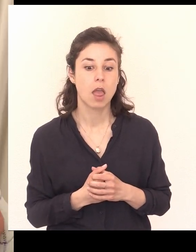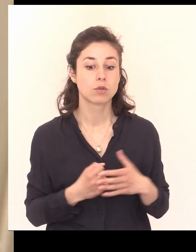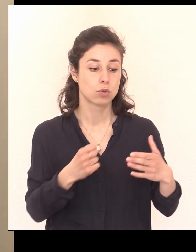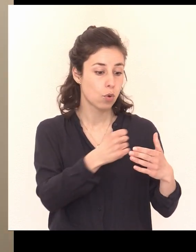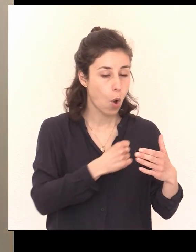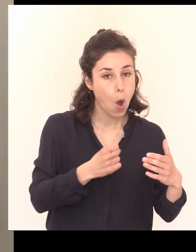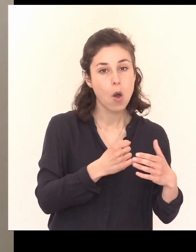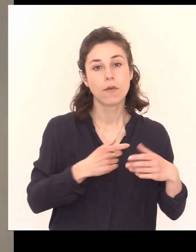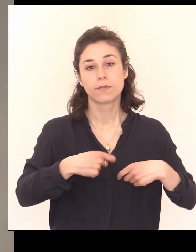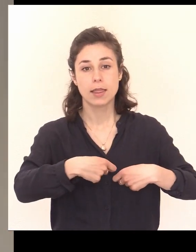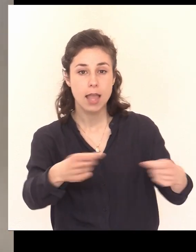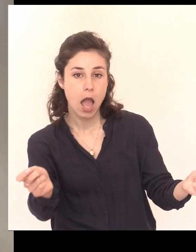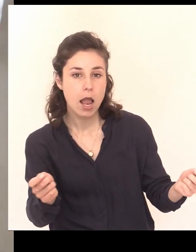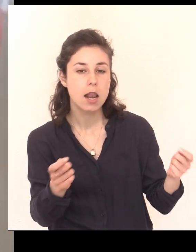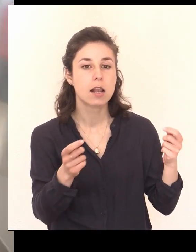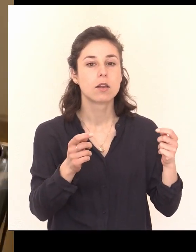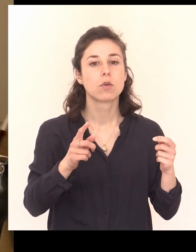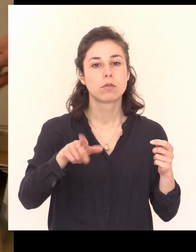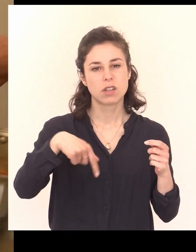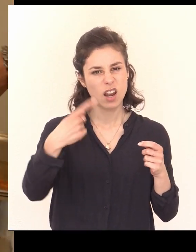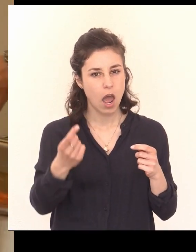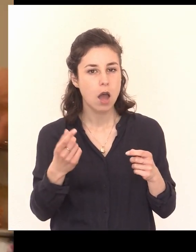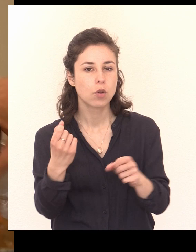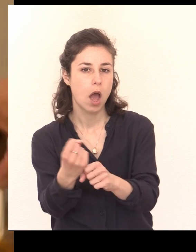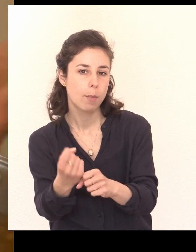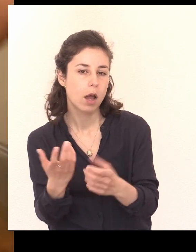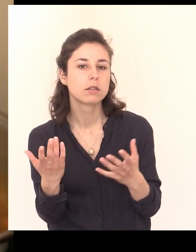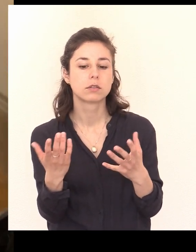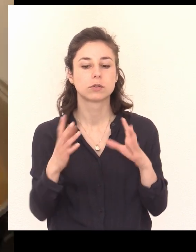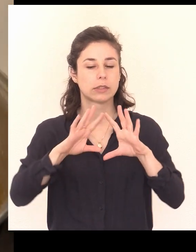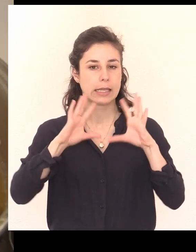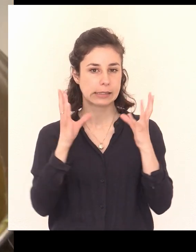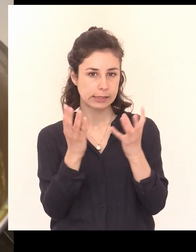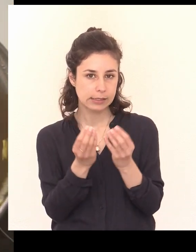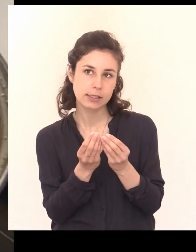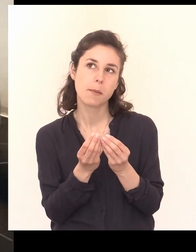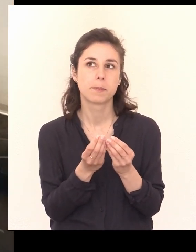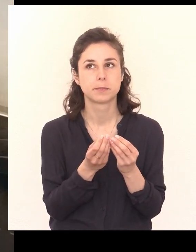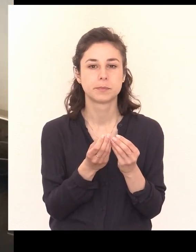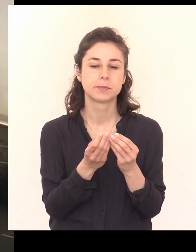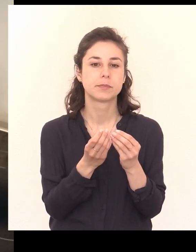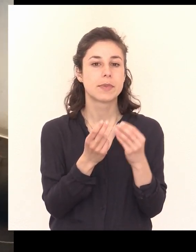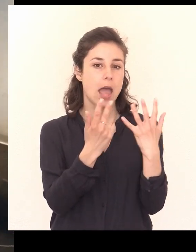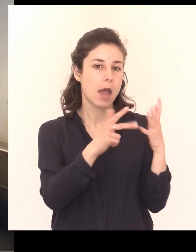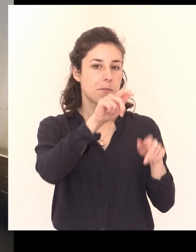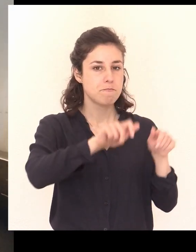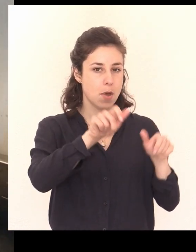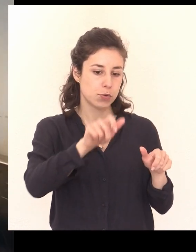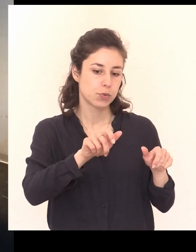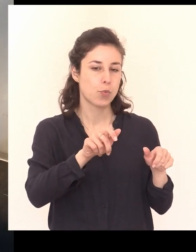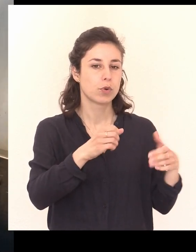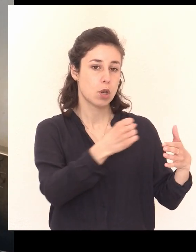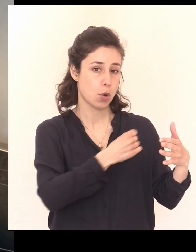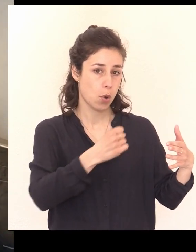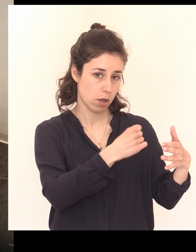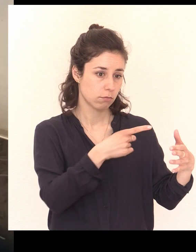du mit beim Kochen, bei der Verteilung oder vielleicht Nacharbeit noch. Also wir sind insgesamt, sag ich mal, 8 Leute, die auf